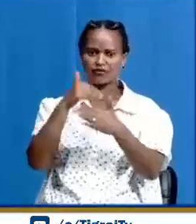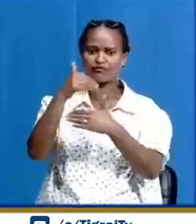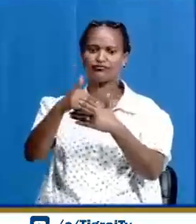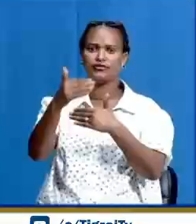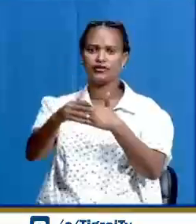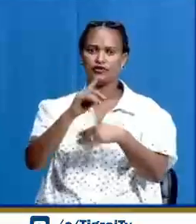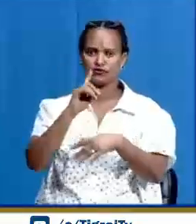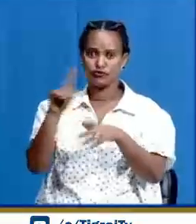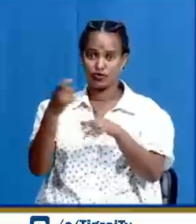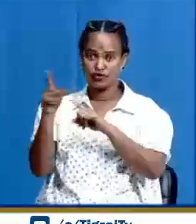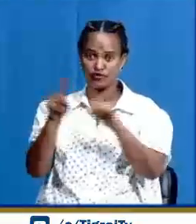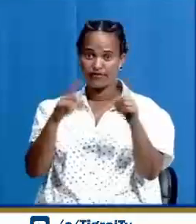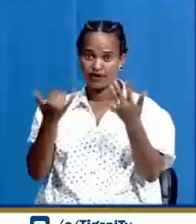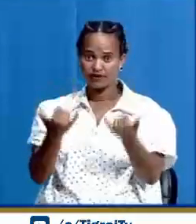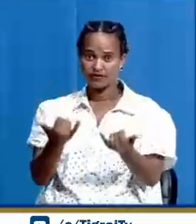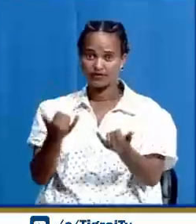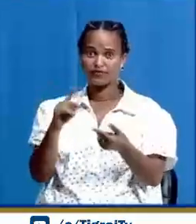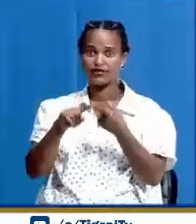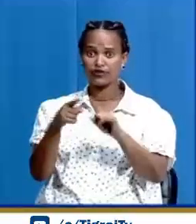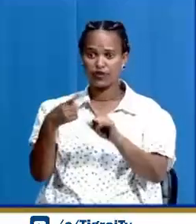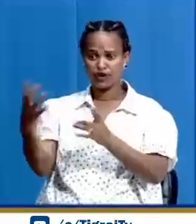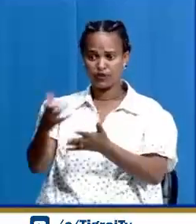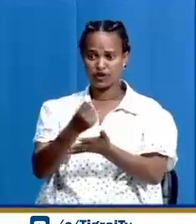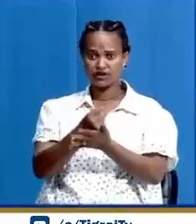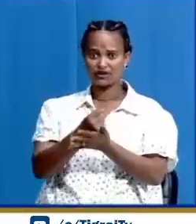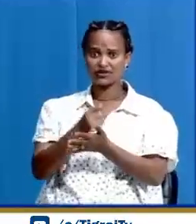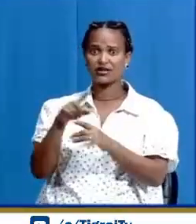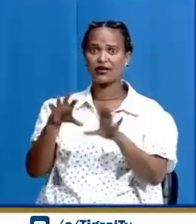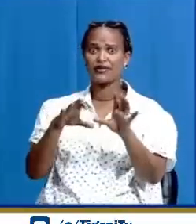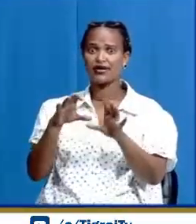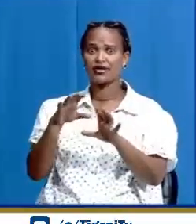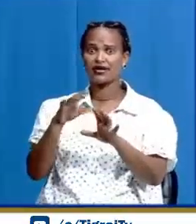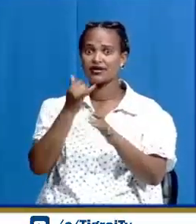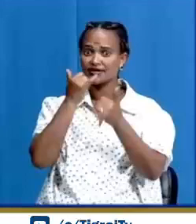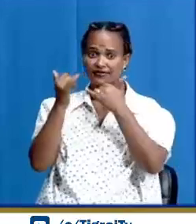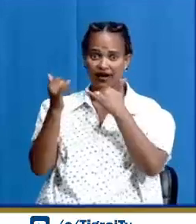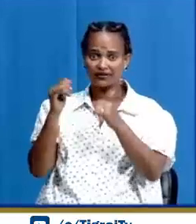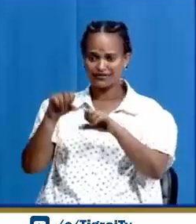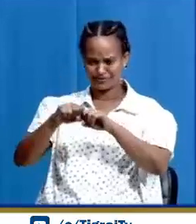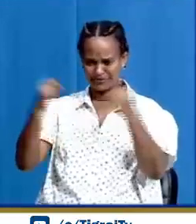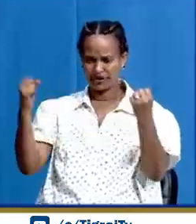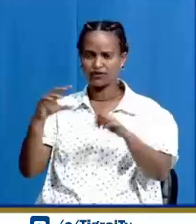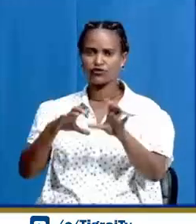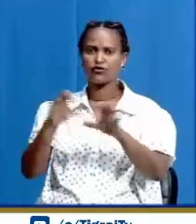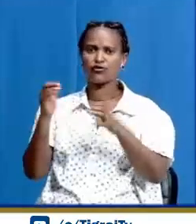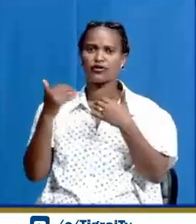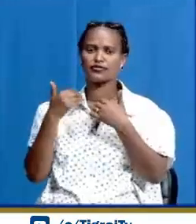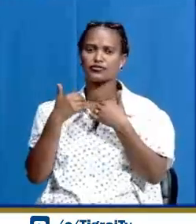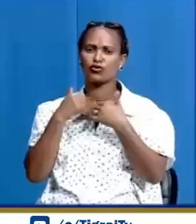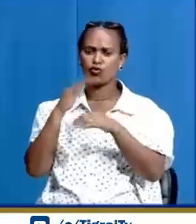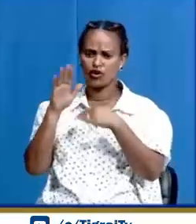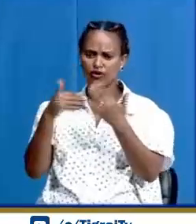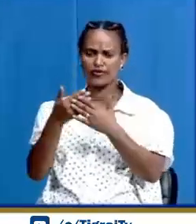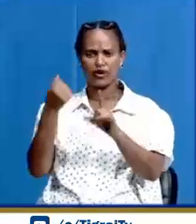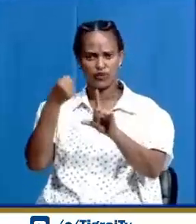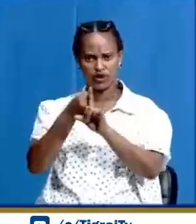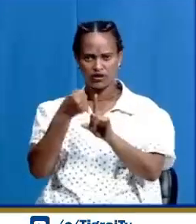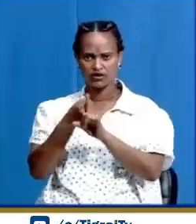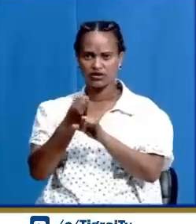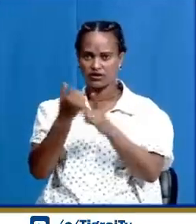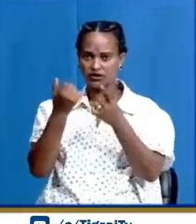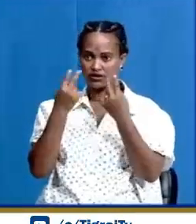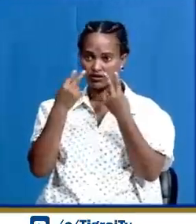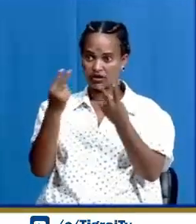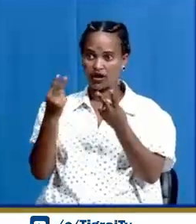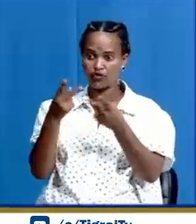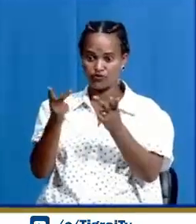እዩ። ብምዃኑ ድማ ሕዚ ብልፍንታውያን ወረርቲ ዝተደገሰሉ ድግስ ጥፋኣት ንምብርዓን የካይዶ ኣብ ዘለዉ ኩሉ መድያዊ ቃልሲ ንዝረኣዩ